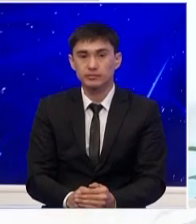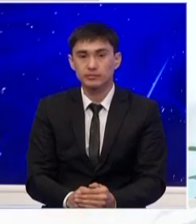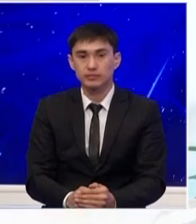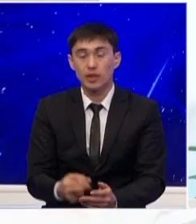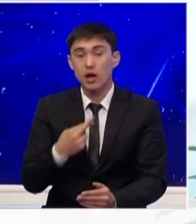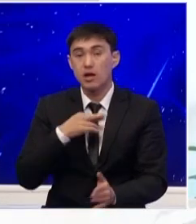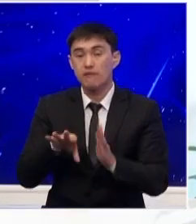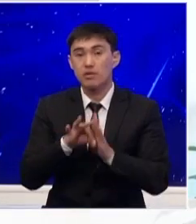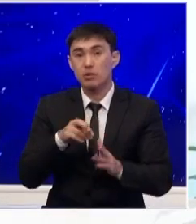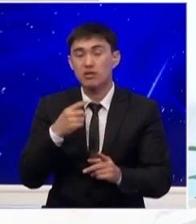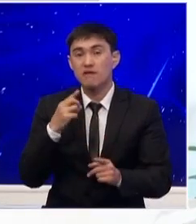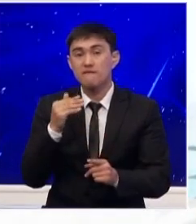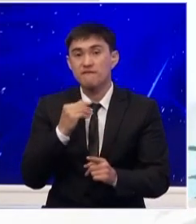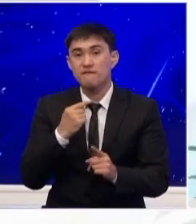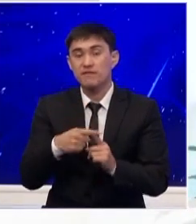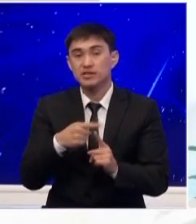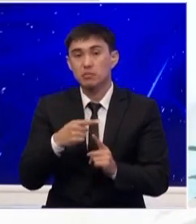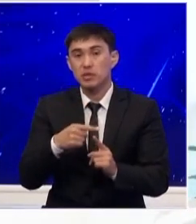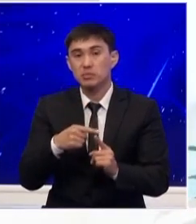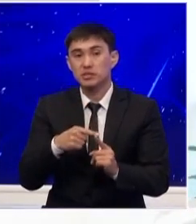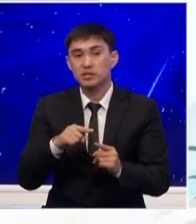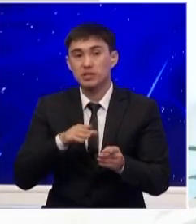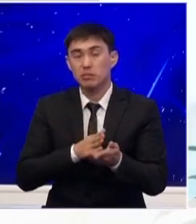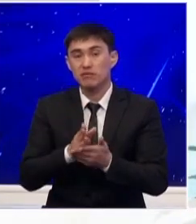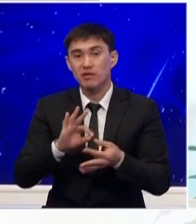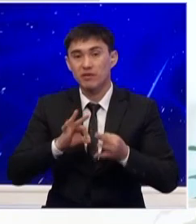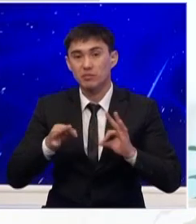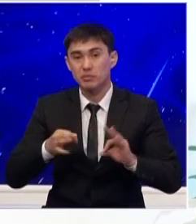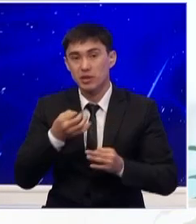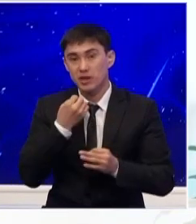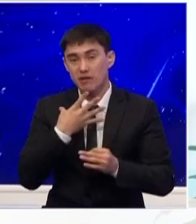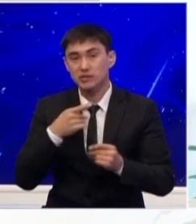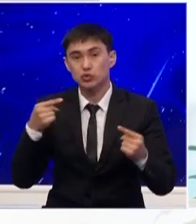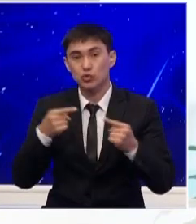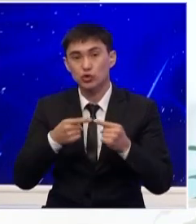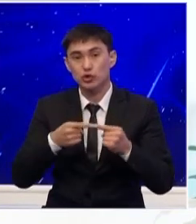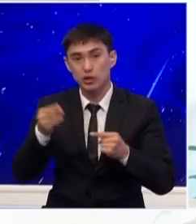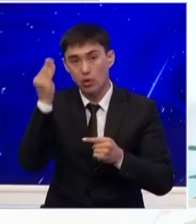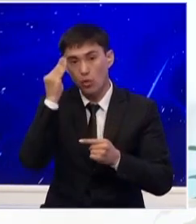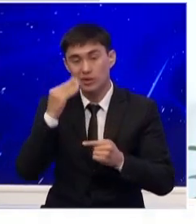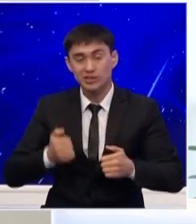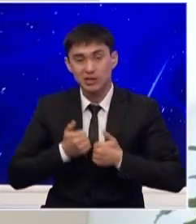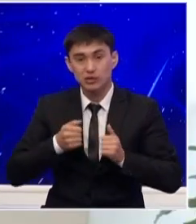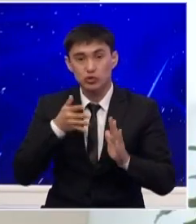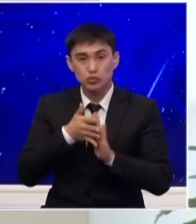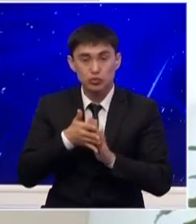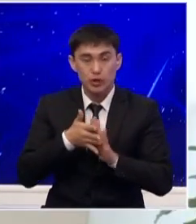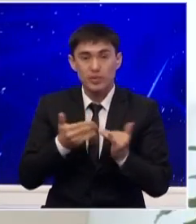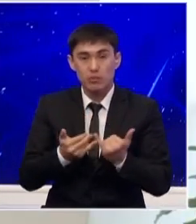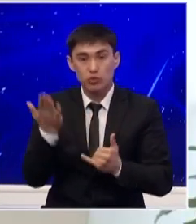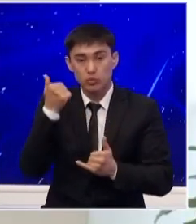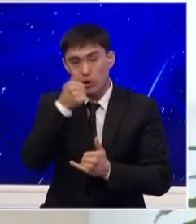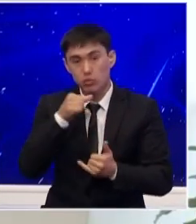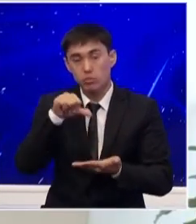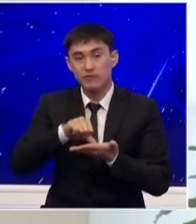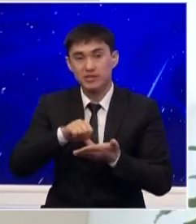Я выбрал физико-математические направления в данной олимпиаде. Мне очень нравятся точные науки, я старательно изучаю их. В прошлом году я тоже принимал